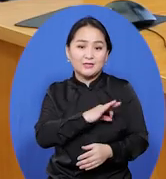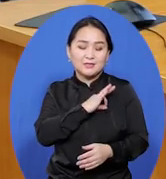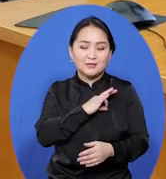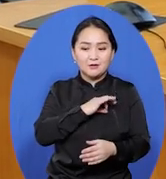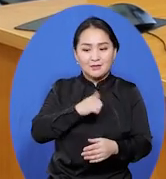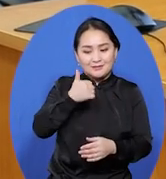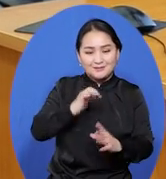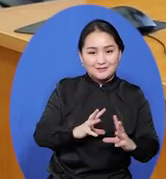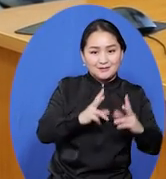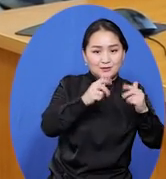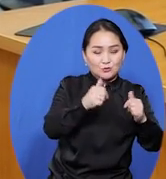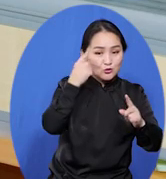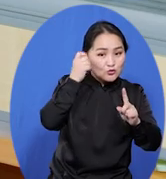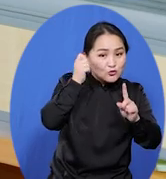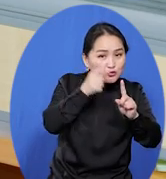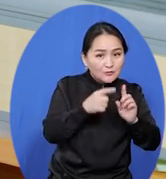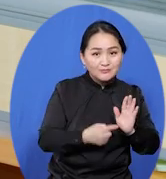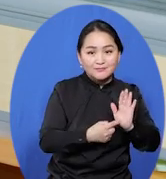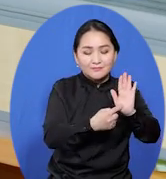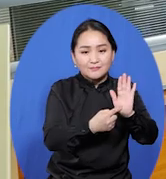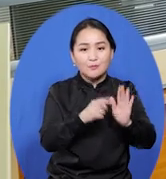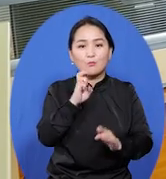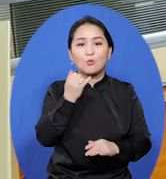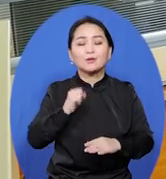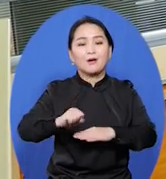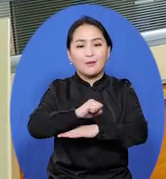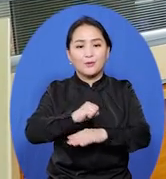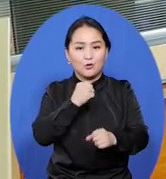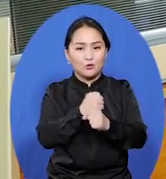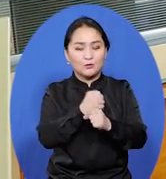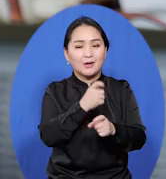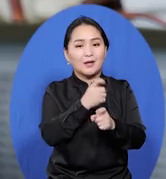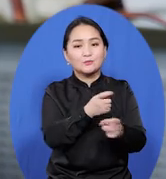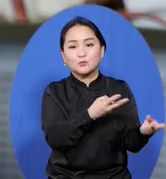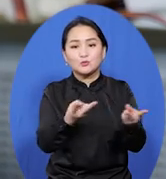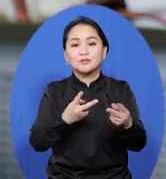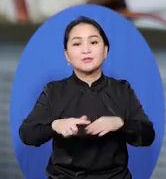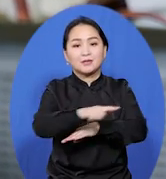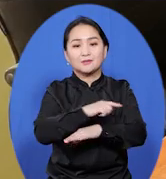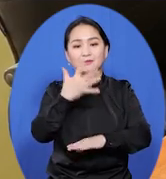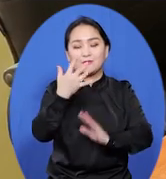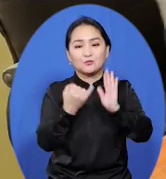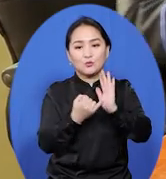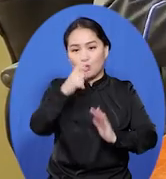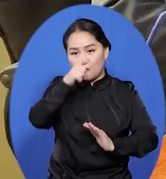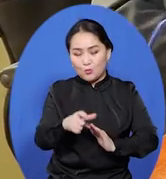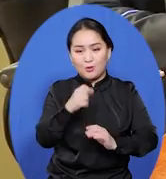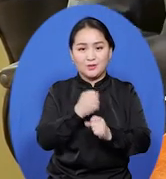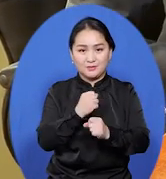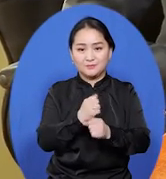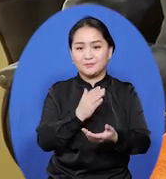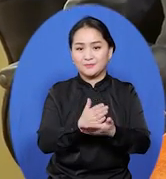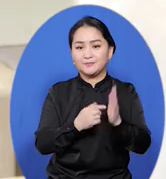сайжруулах, боловсронгүй болгох, зорилго дэвшүүлэн ажиллаж буй Булган аймгийн хөдөлмөр халамжийн үйлчилгээний газар нь 56